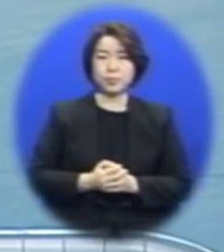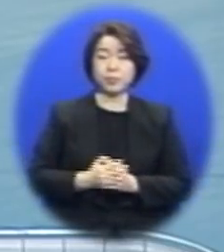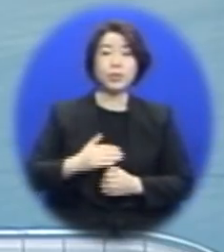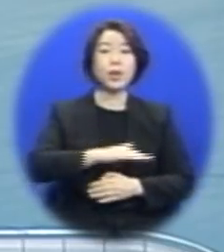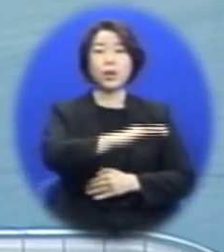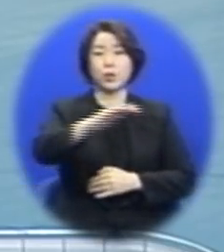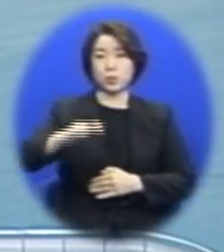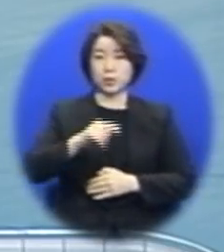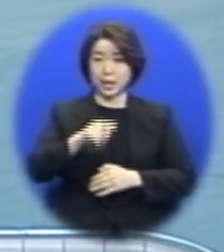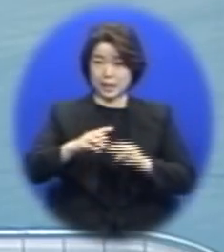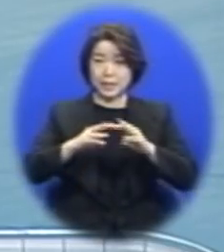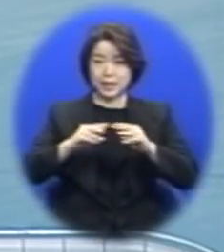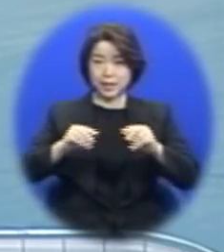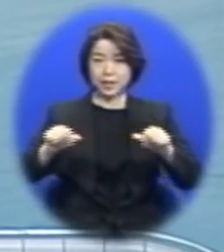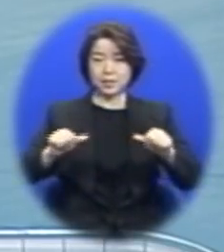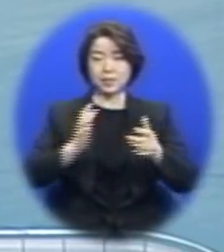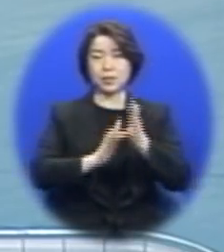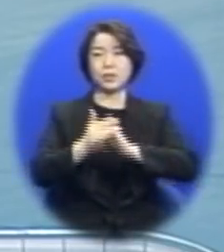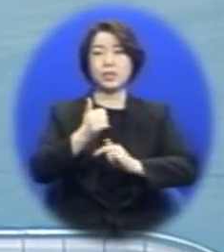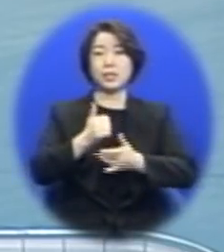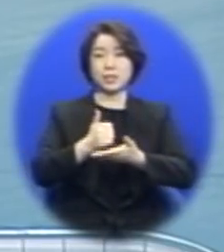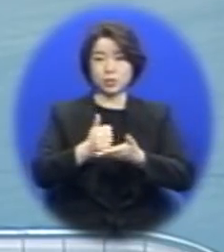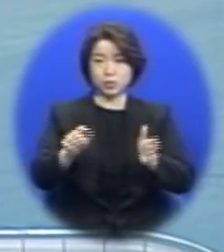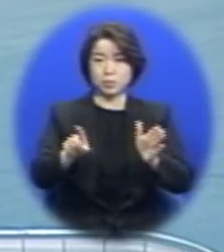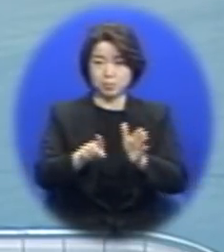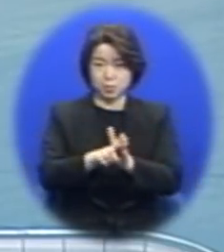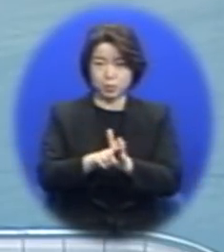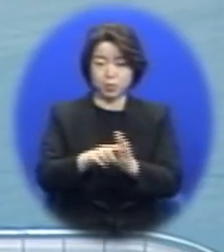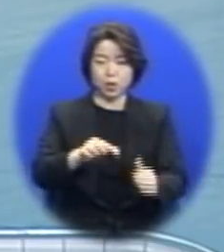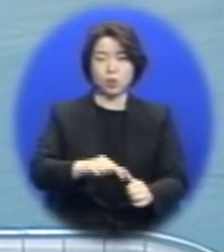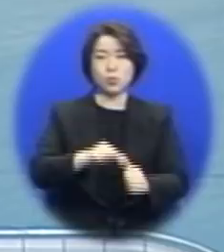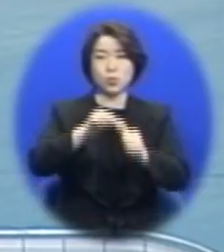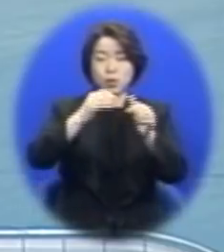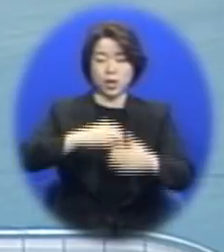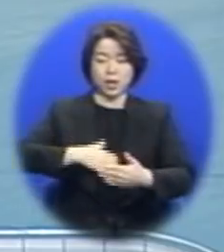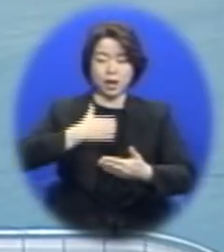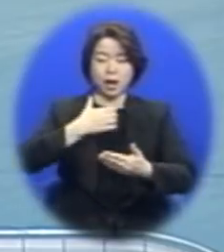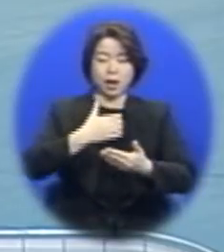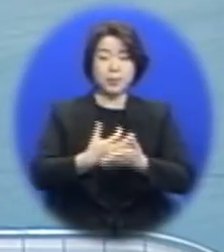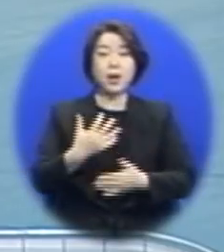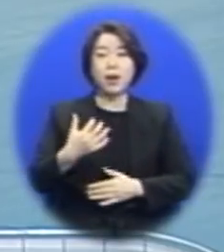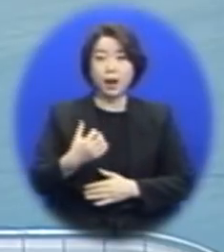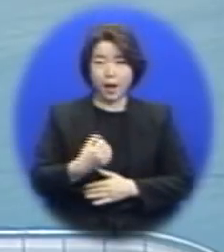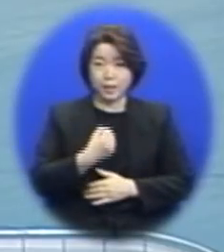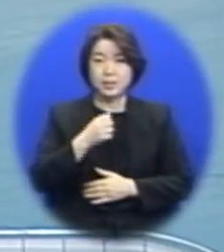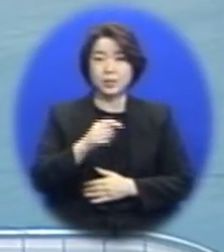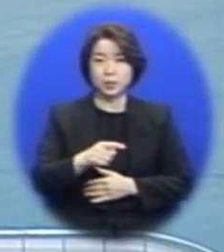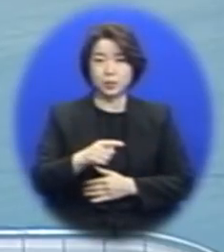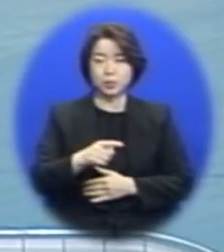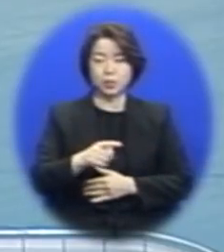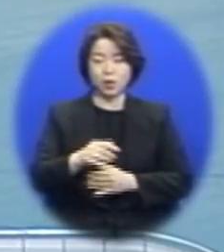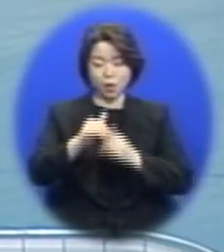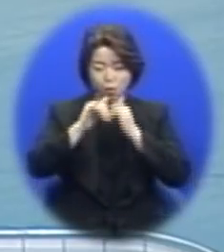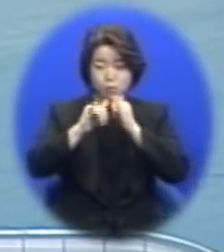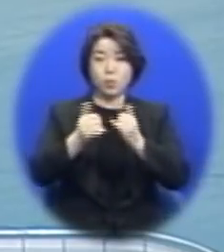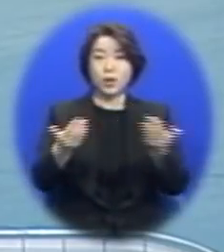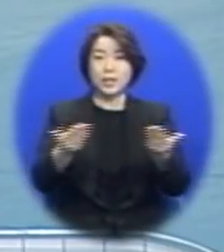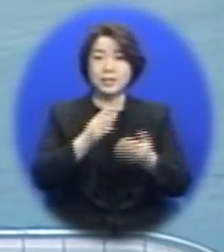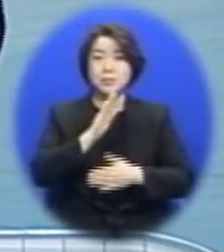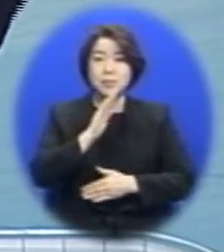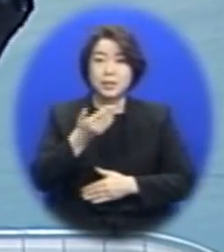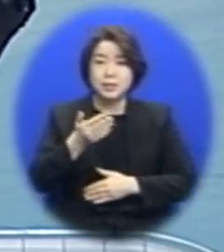우리가 이 땅에서 예수를 믿고 그리고 구원의 감격을 가진 것도 참 대단한 일이긴 하지만